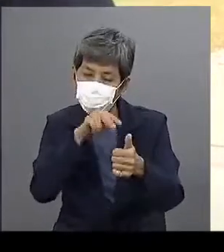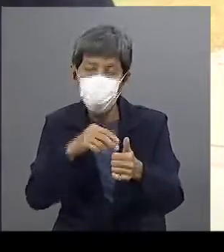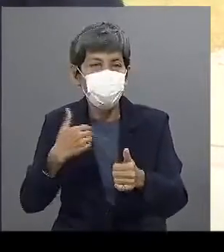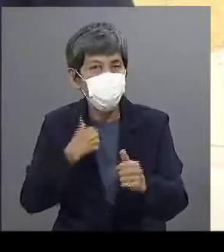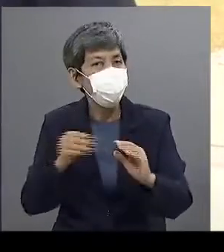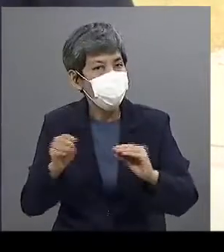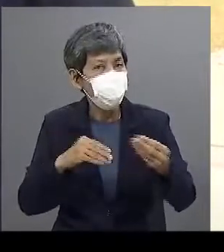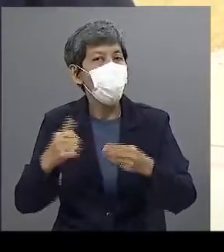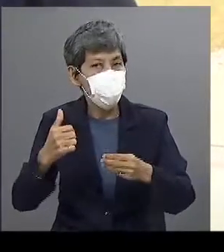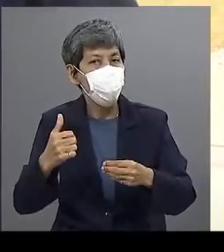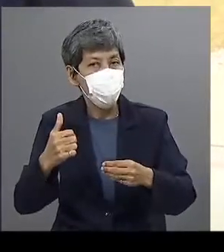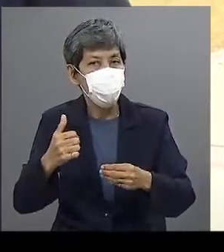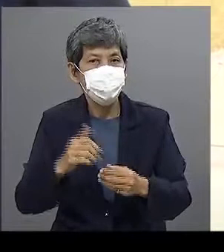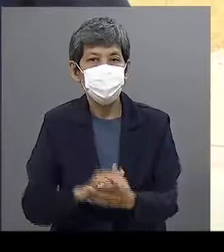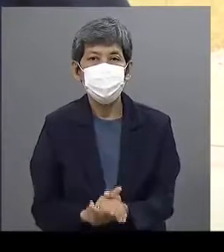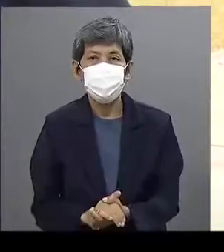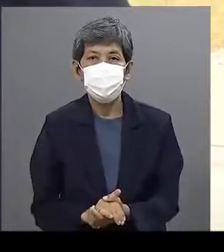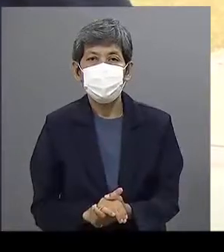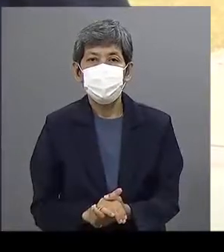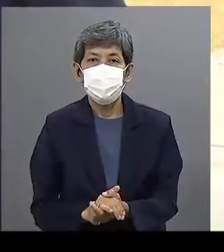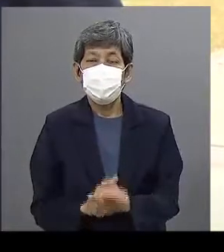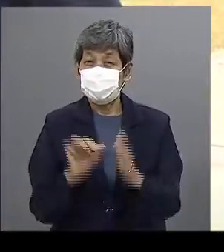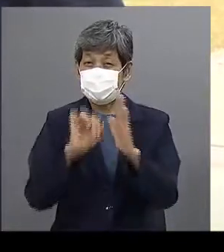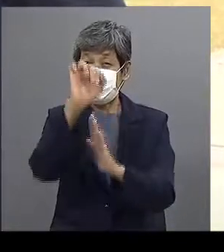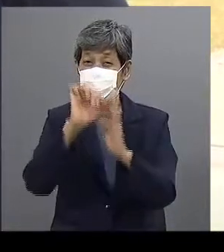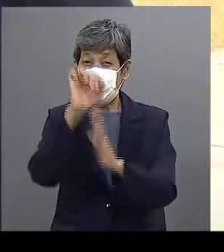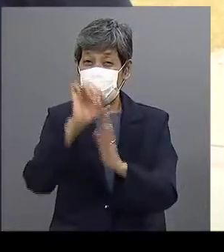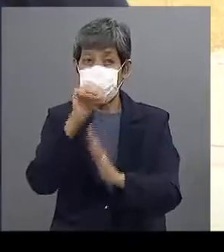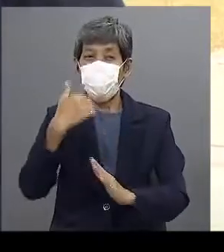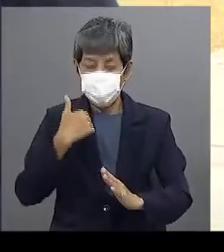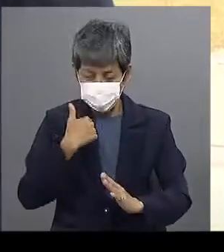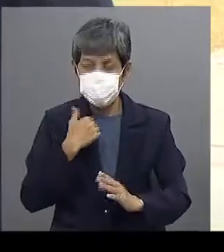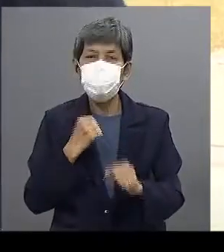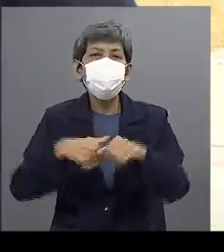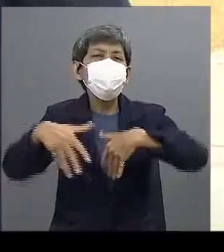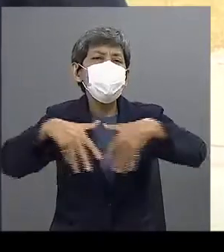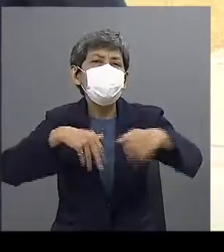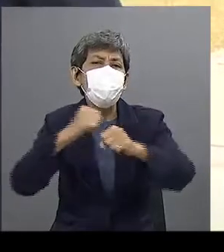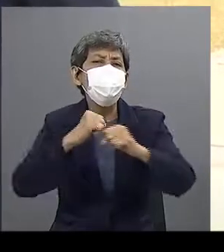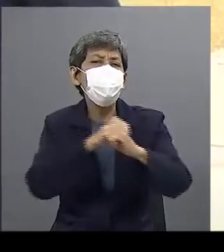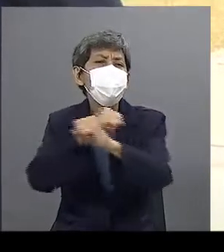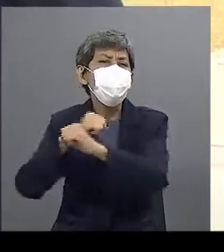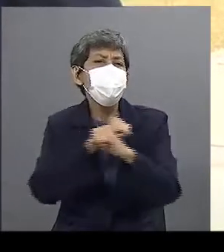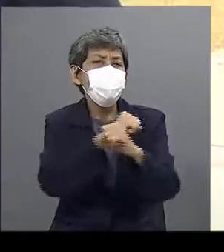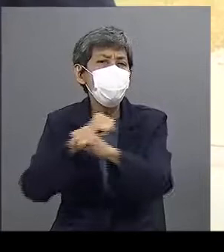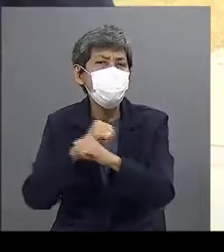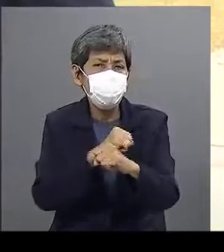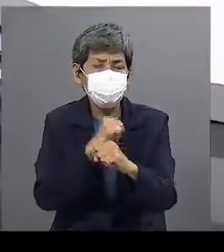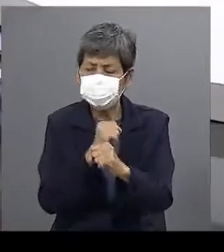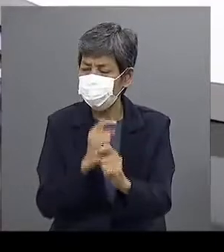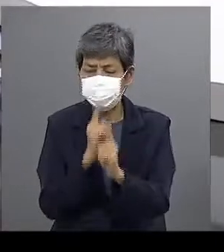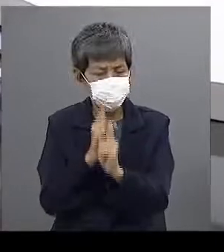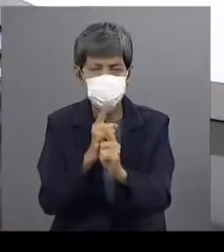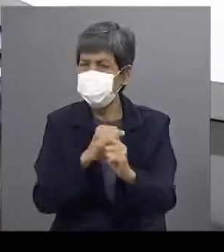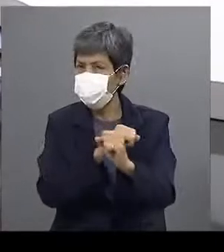หลายอย่างครับแต่ว่าทางจังหวัดเชียงใหม่ก็ยังคงเน้นย้ำให้ประชาชนนั้นป้องกันตัวเองและปฏิบัติตามมาตรการควบคุมโรค